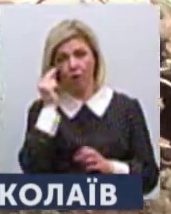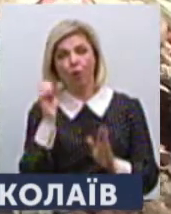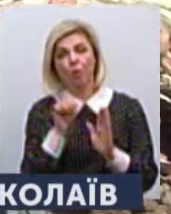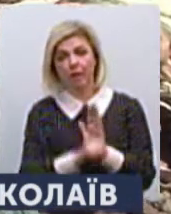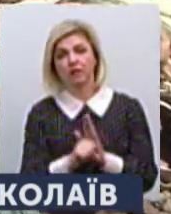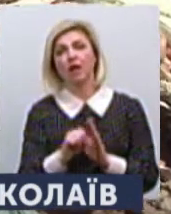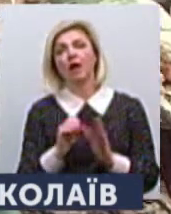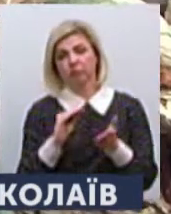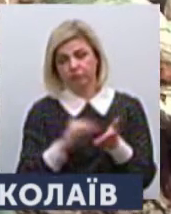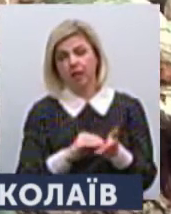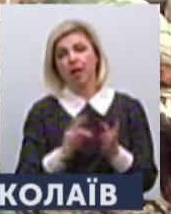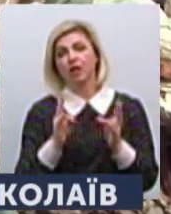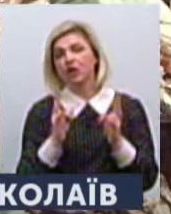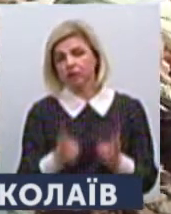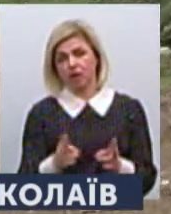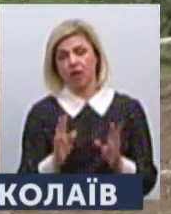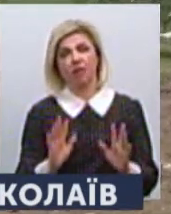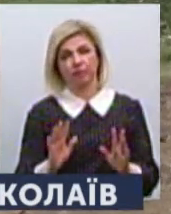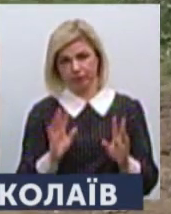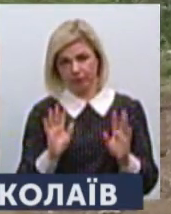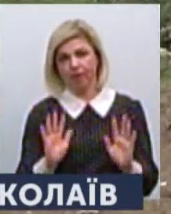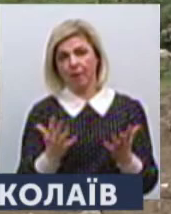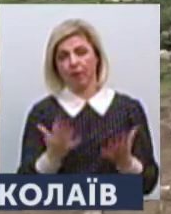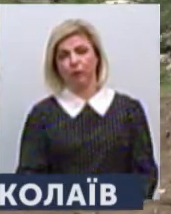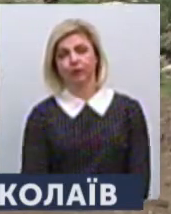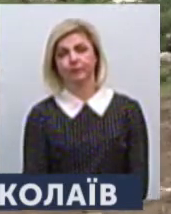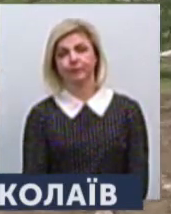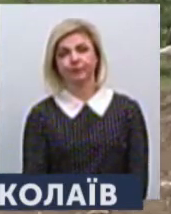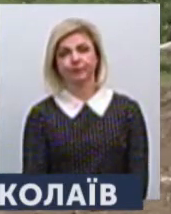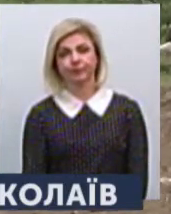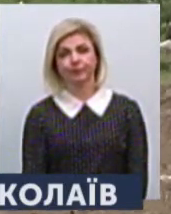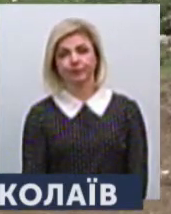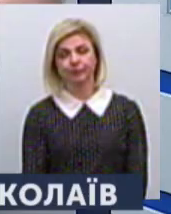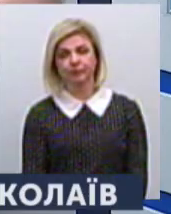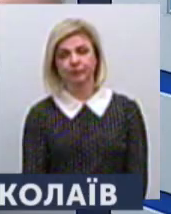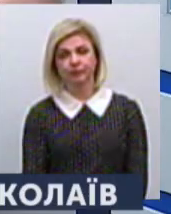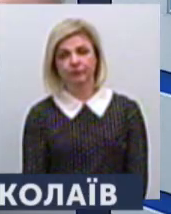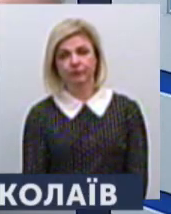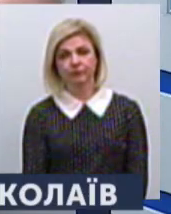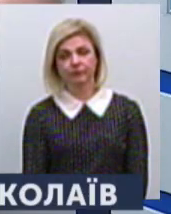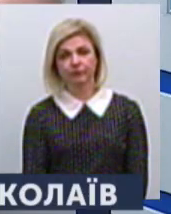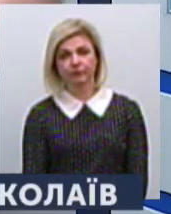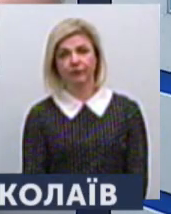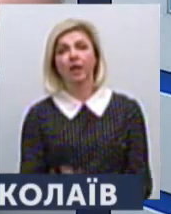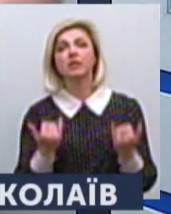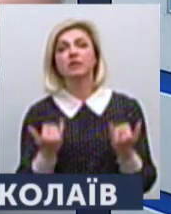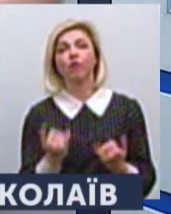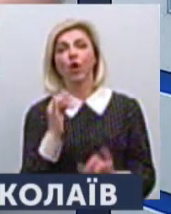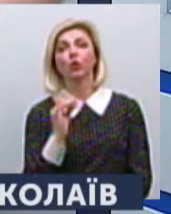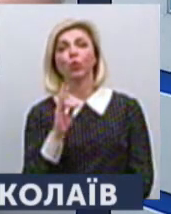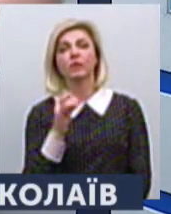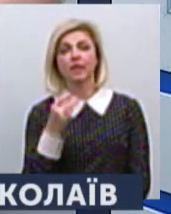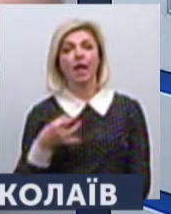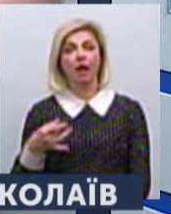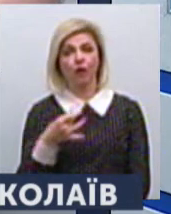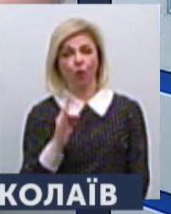позначкою «Нещасний випадок». Світлана Кльосова, Валентина Гурова, телевізійні новини Миколаївщини. Сьогодні в Інгульському районі